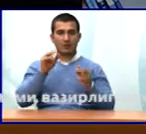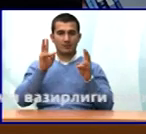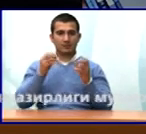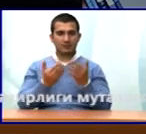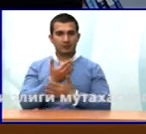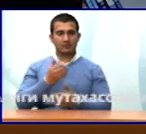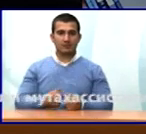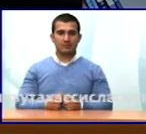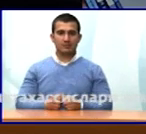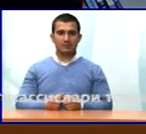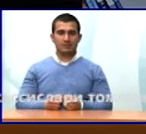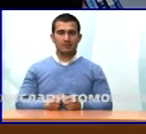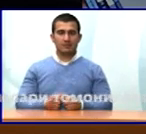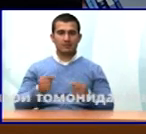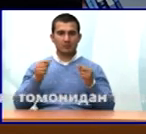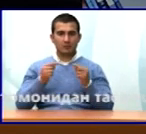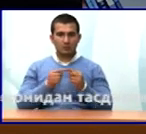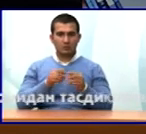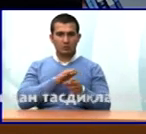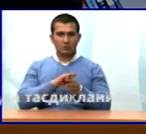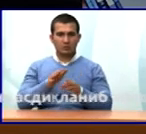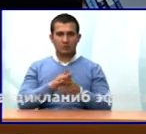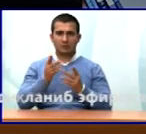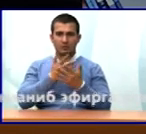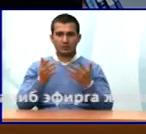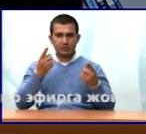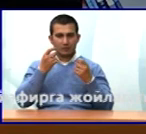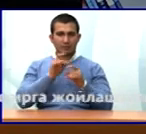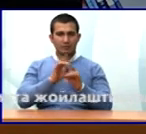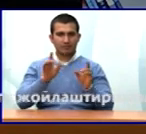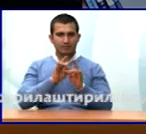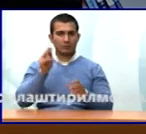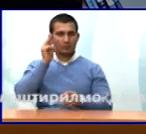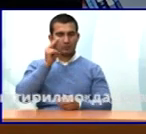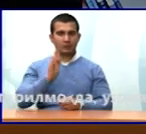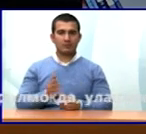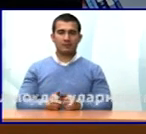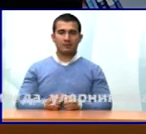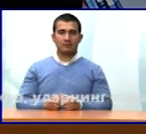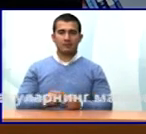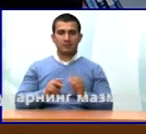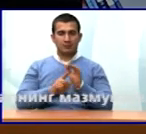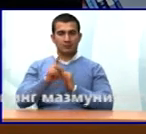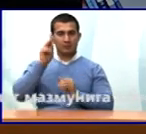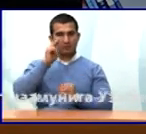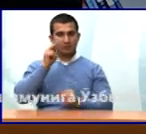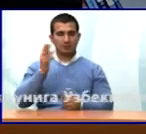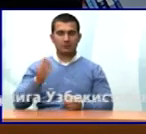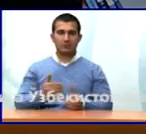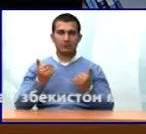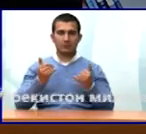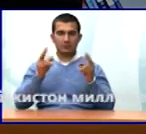birgalikda to'liq ma'lumotlarga ega bo'lgan holatda o'rganib boramiz. Darsni boshladik.